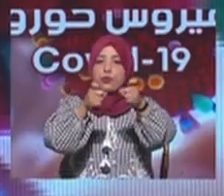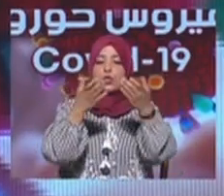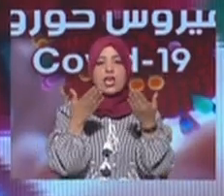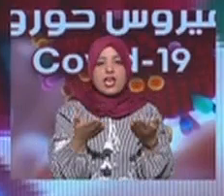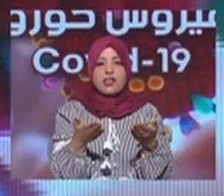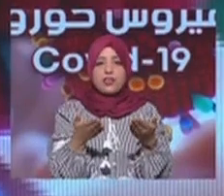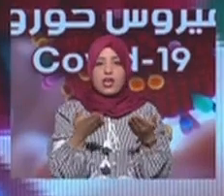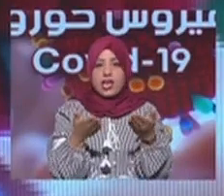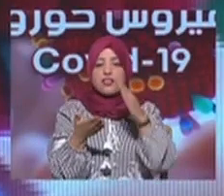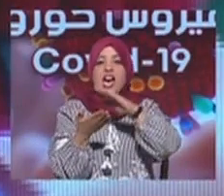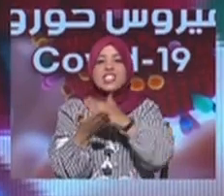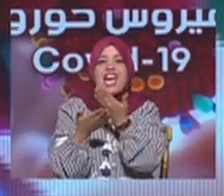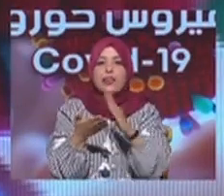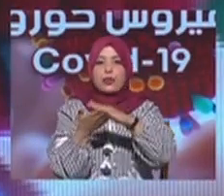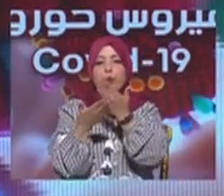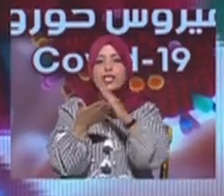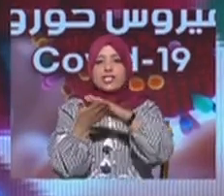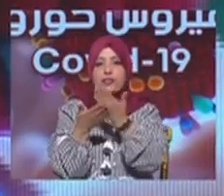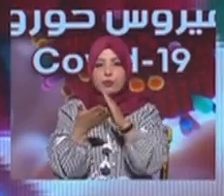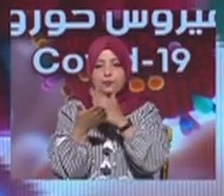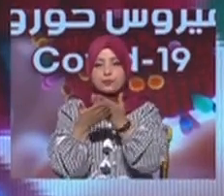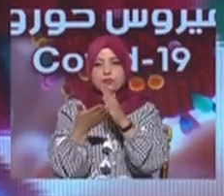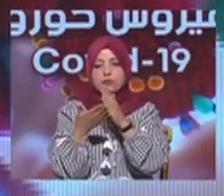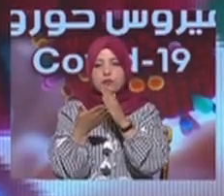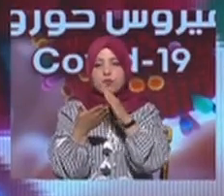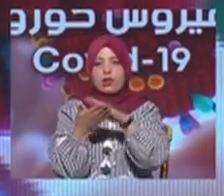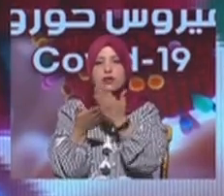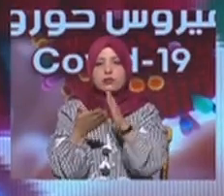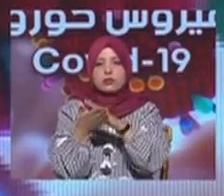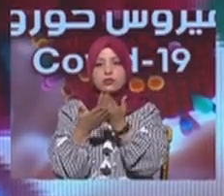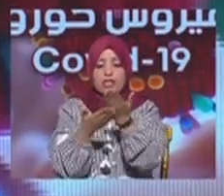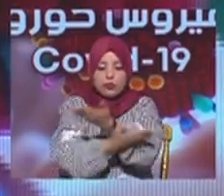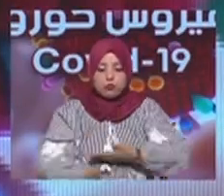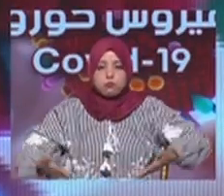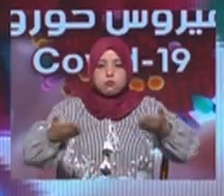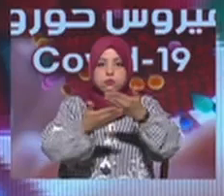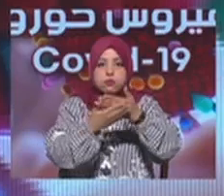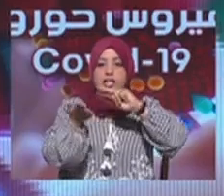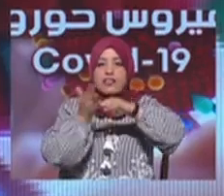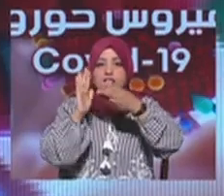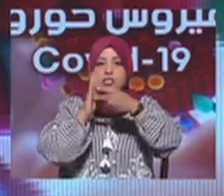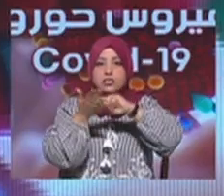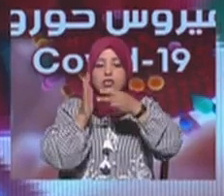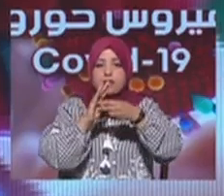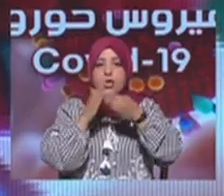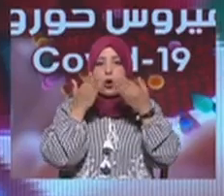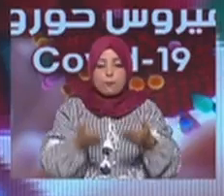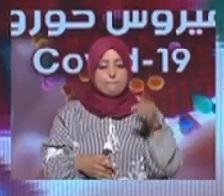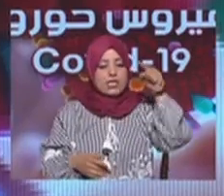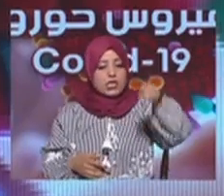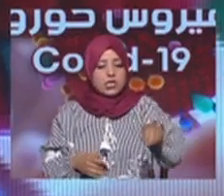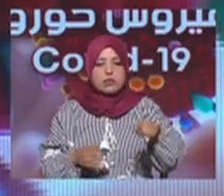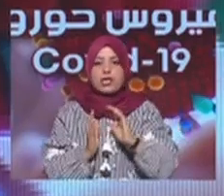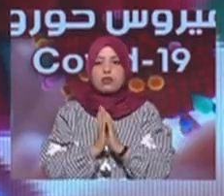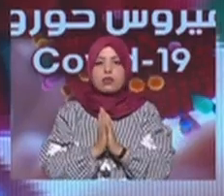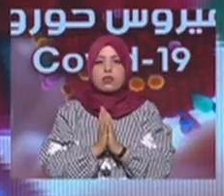كيما تهيئه باش تصير له عمليه السيكونساج ولا جينوتيباج. يعني لازمك كيما